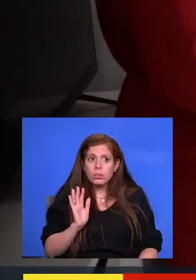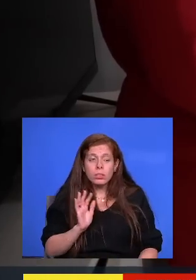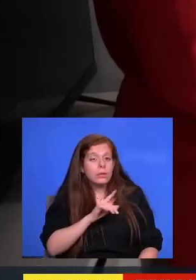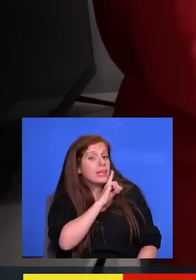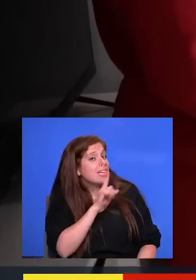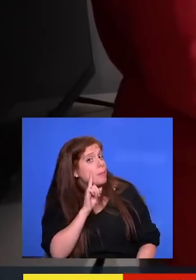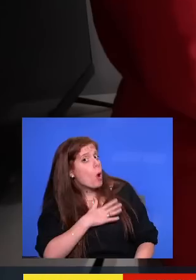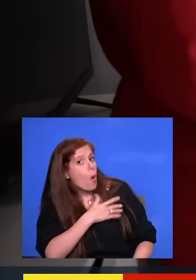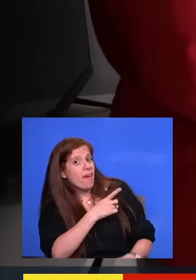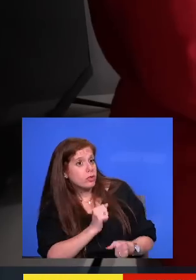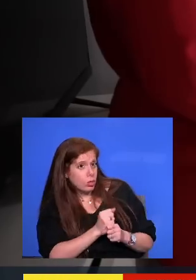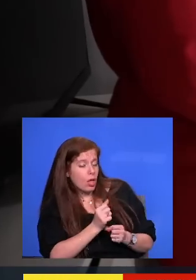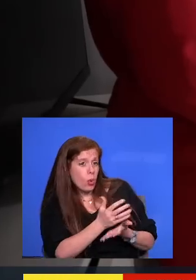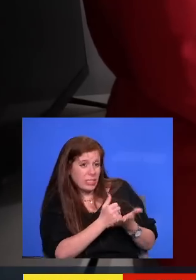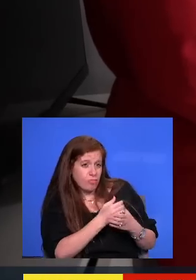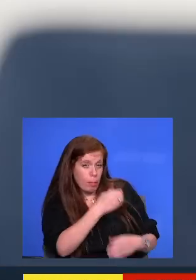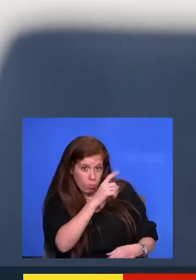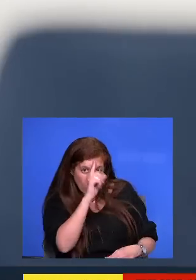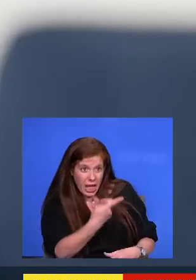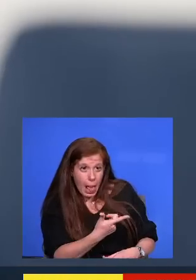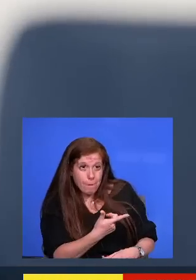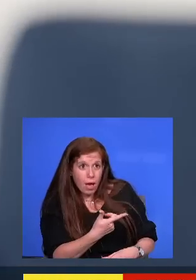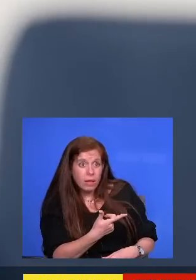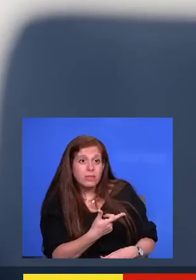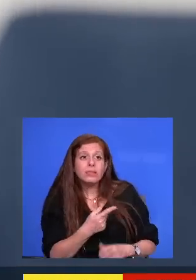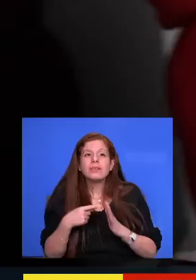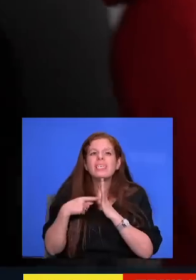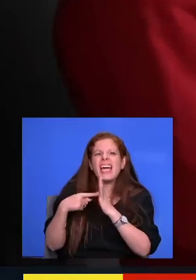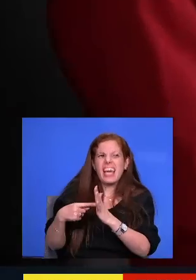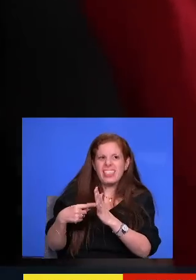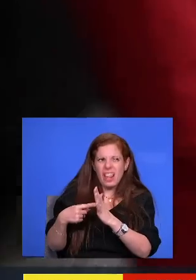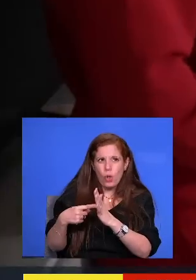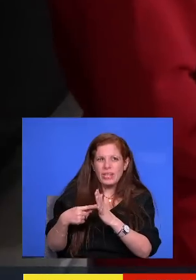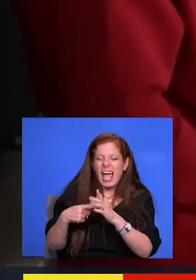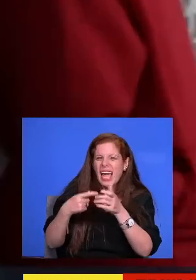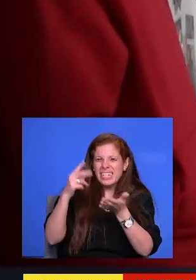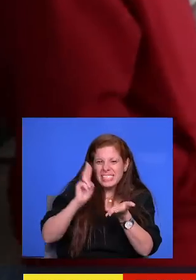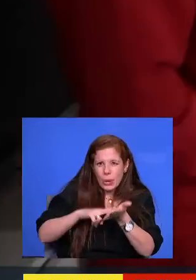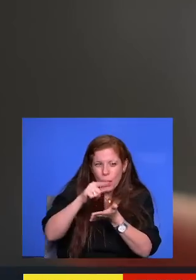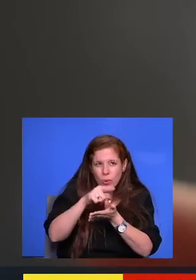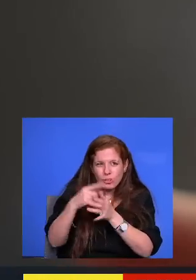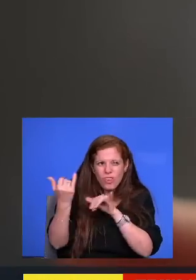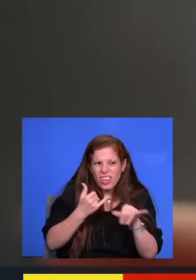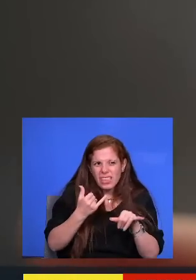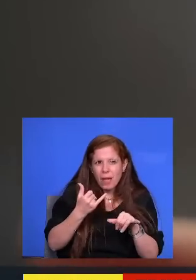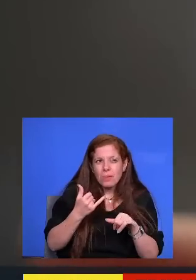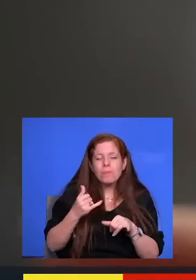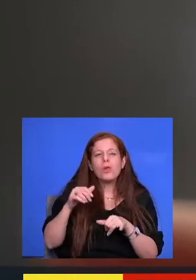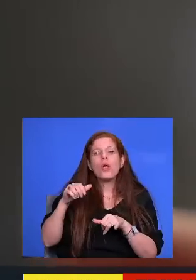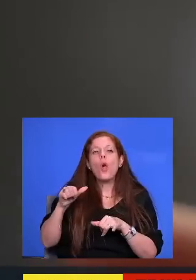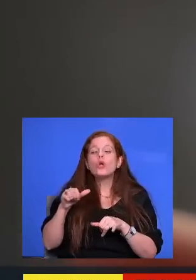שאתה עושה בקבוקים. הוא יודע. אתה יודע למה? הראית לו את השובר הזיכוי הזה של הבאתם מאושרד. כמה יש